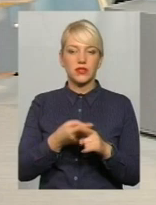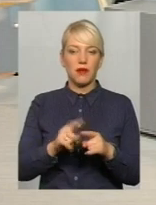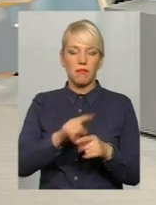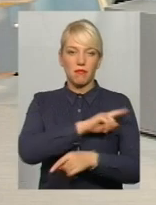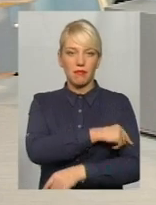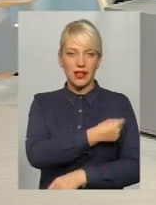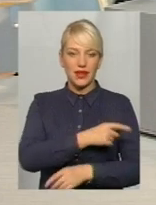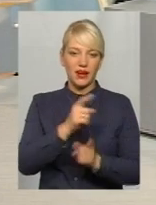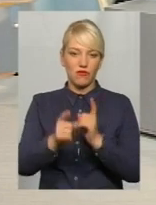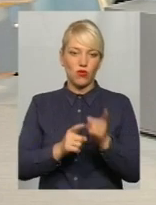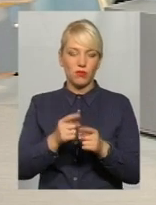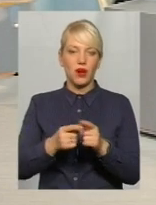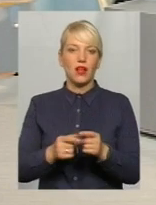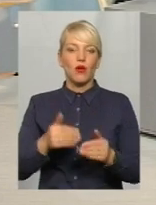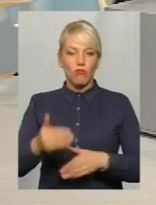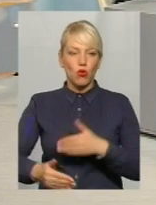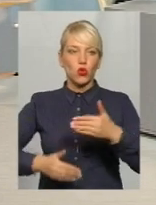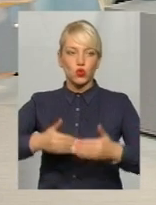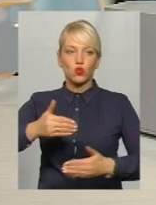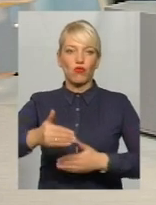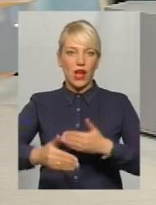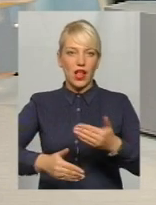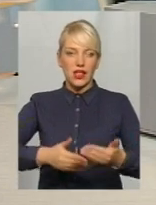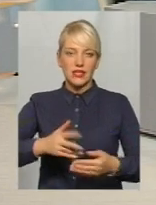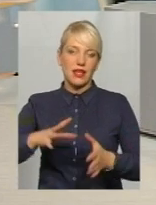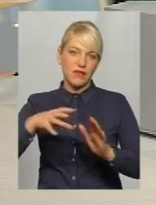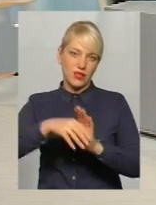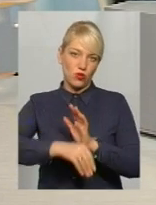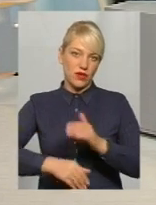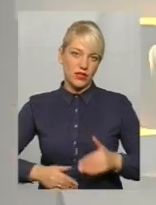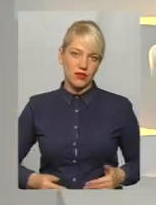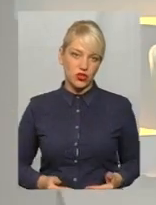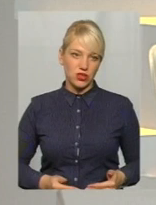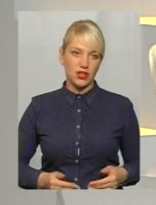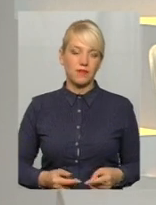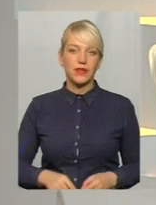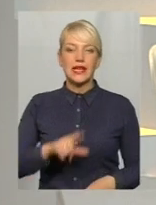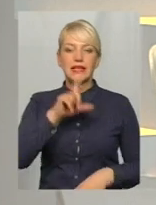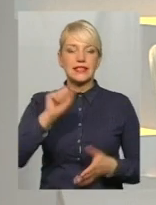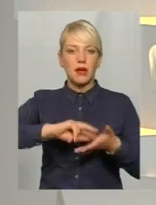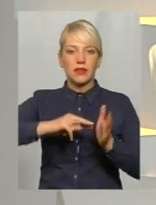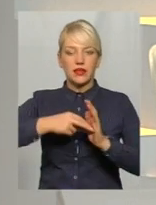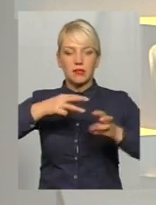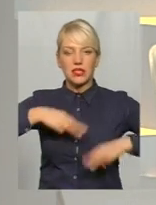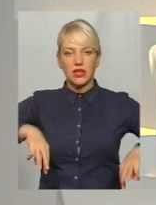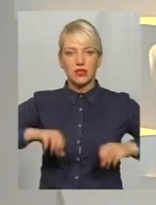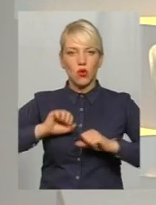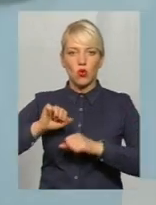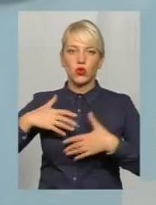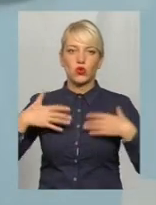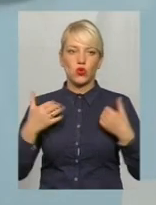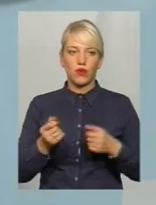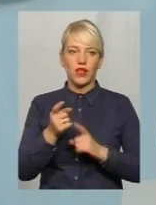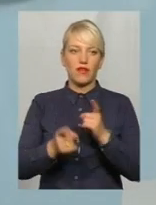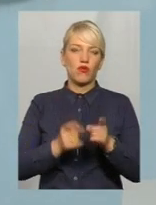таки просувалася, втілювалася в життя? За планами Міністерства охорони здоров'я